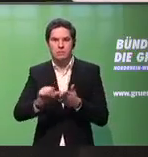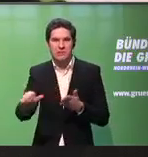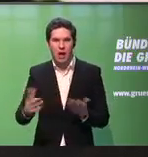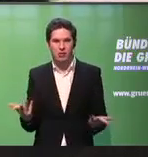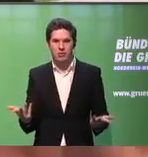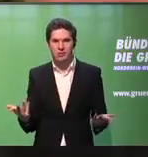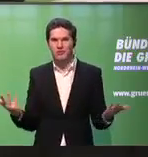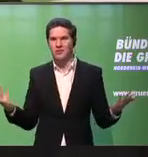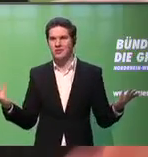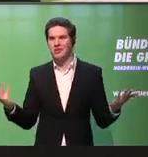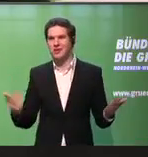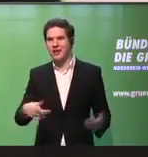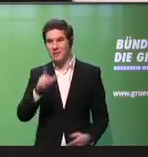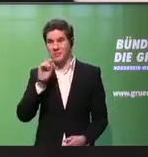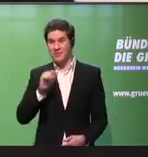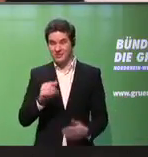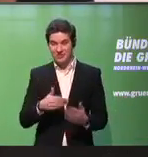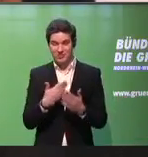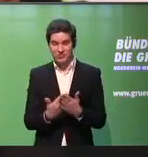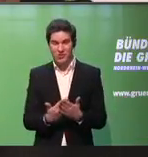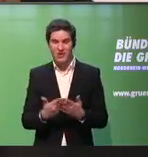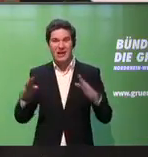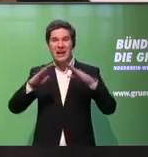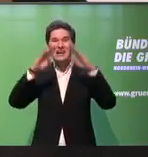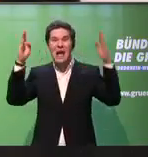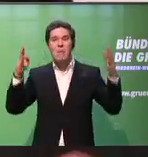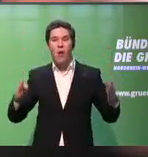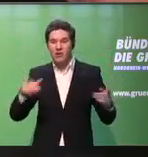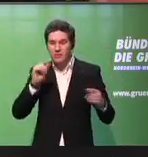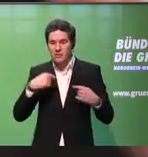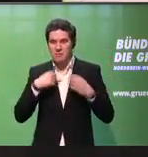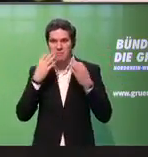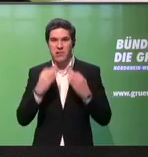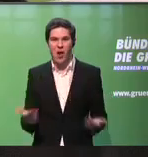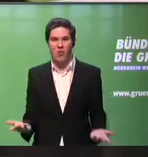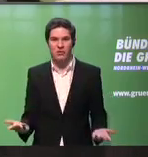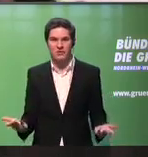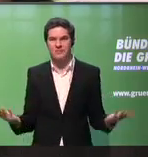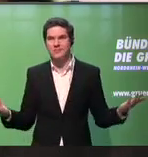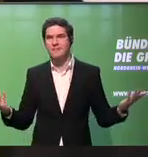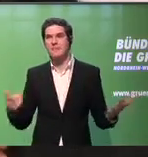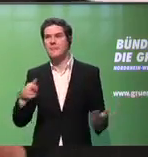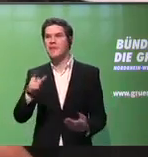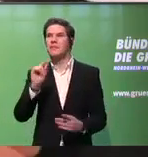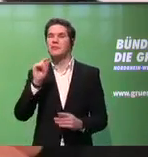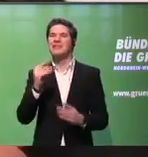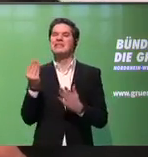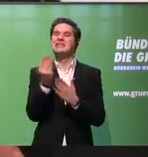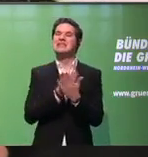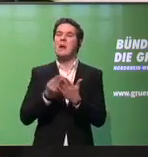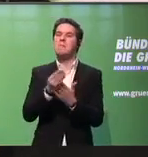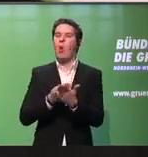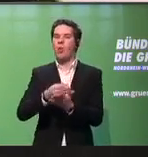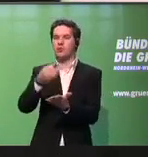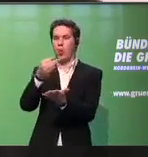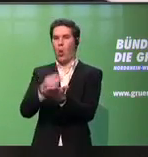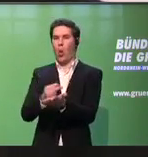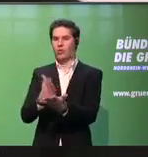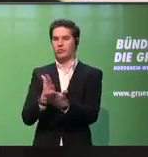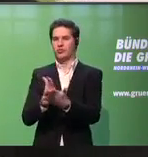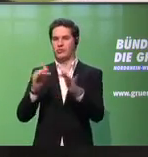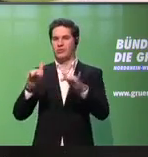auch eine Rolle an diese riesigen Gebäude zu finden und auch an diese symbolischen Ort